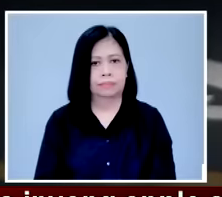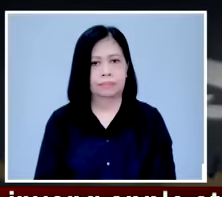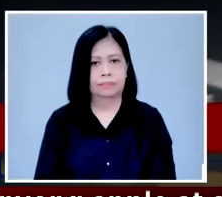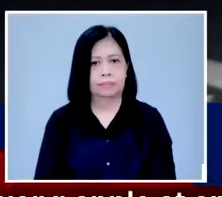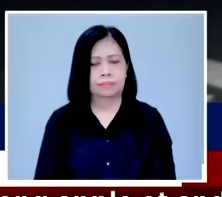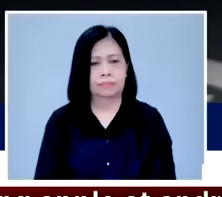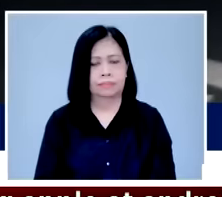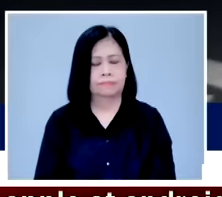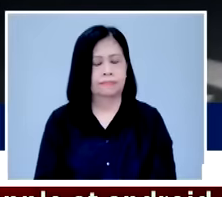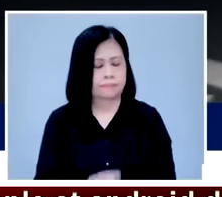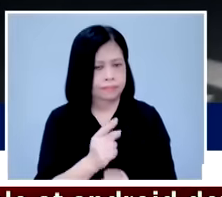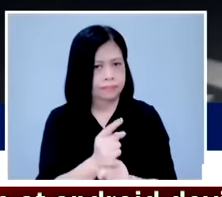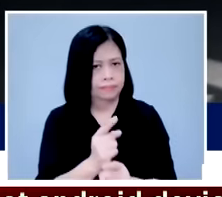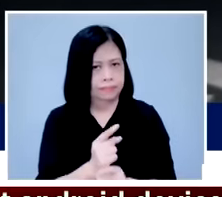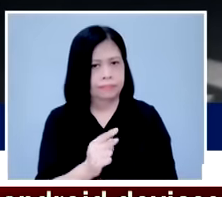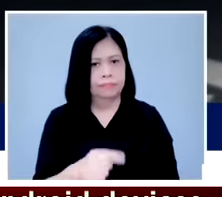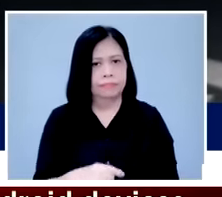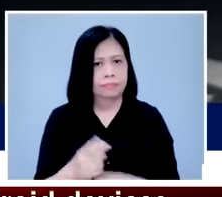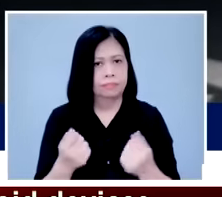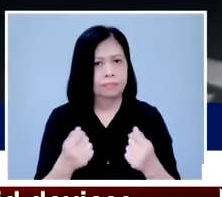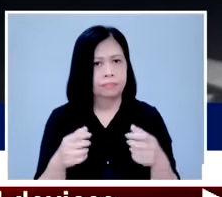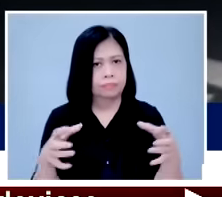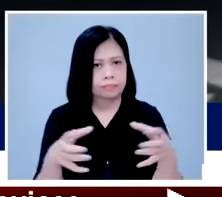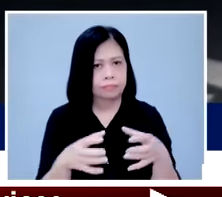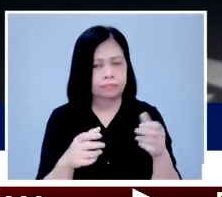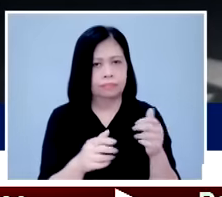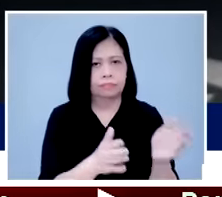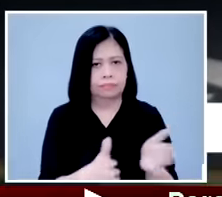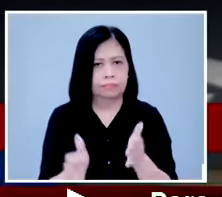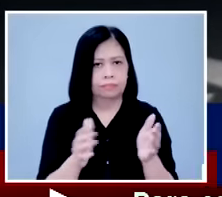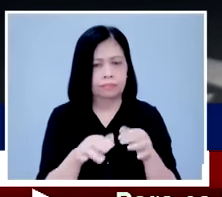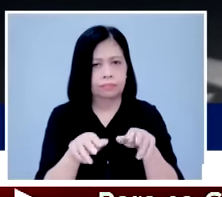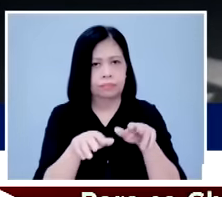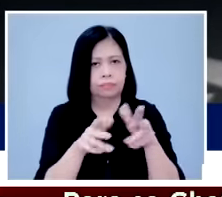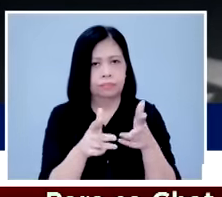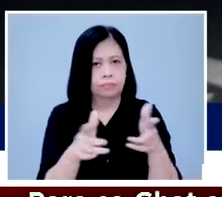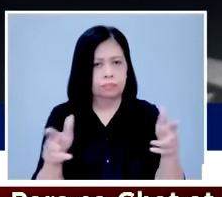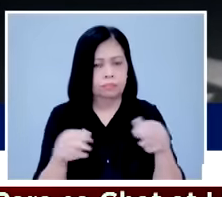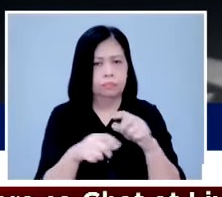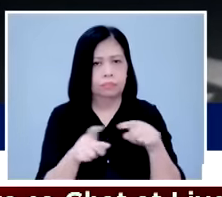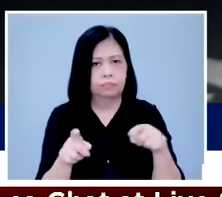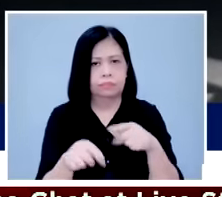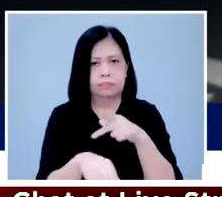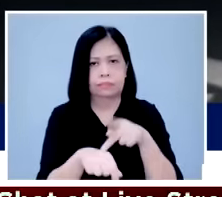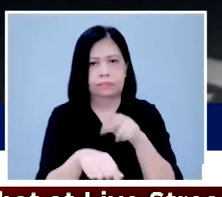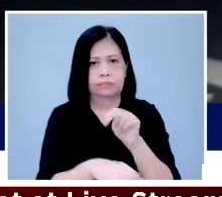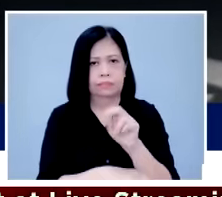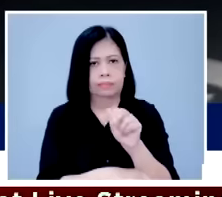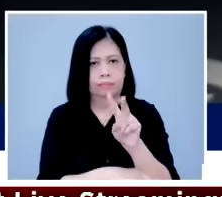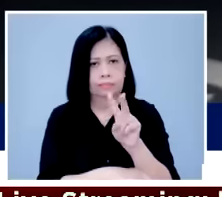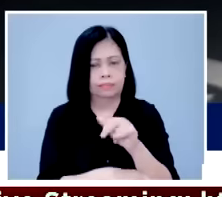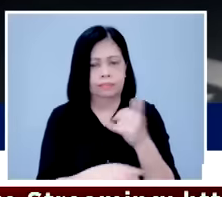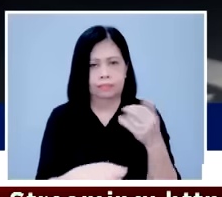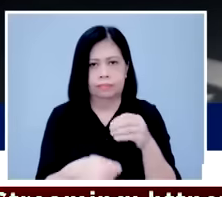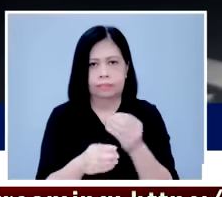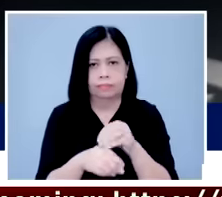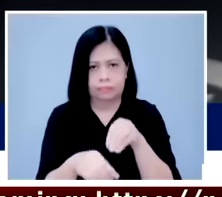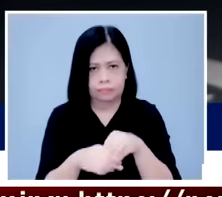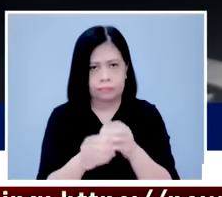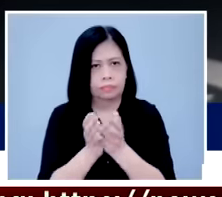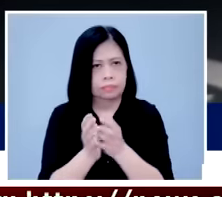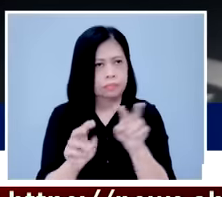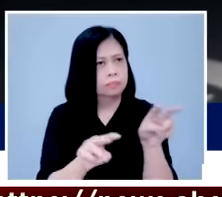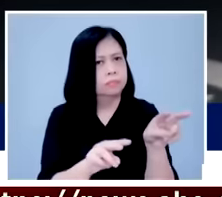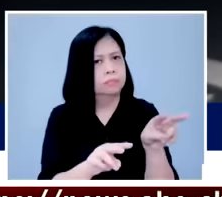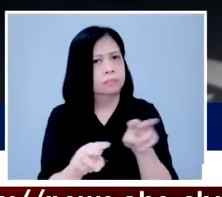Alam mo, tama ka, Karen. Ano, nagpo-formation pa lamang yung mga barko ng Philippine Navy. Kabilang nga kung saan tayo nakasakay ngayon, ay namataan na